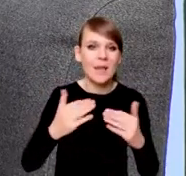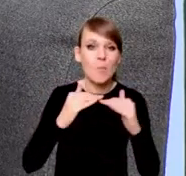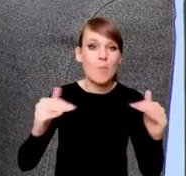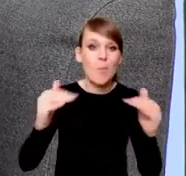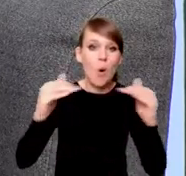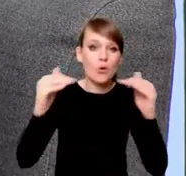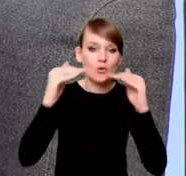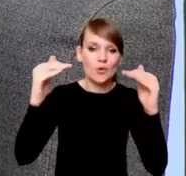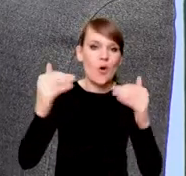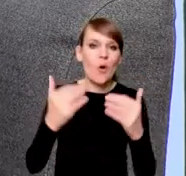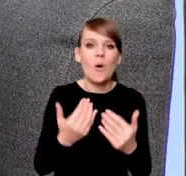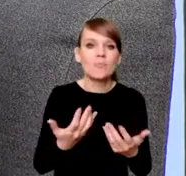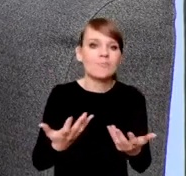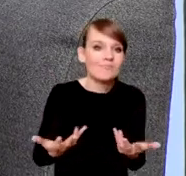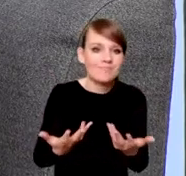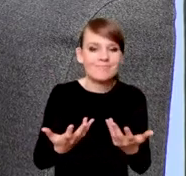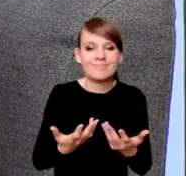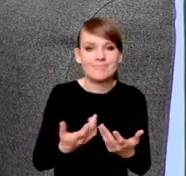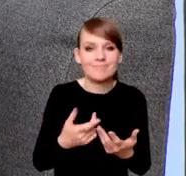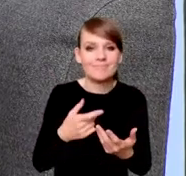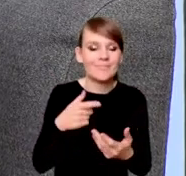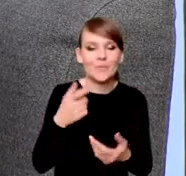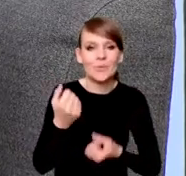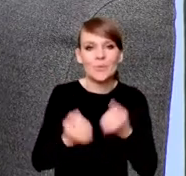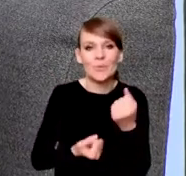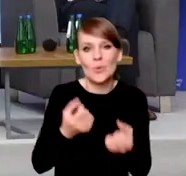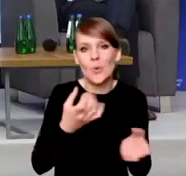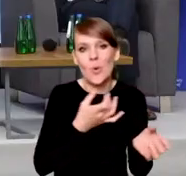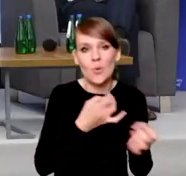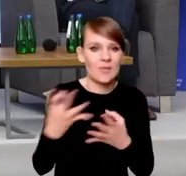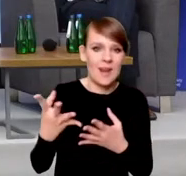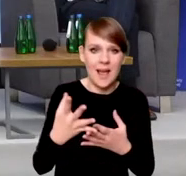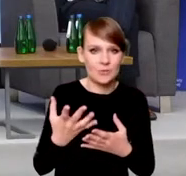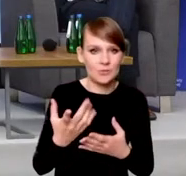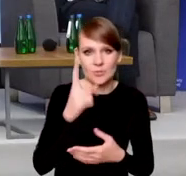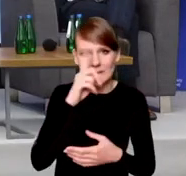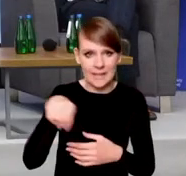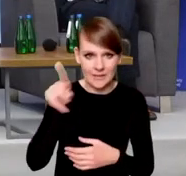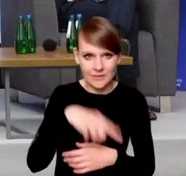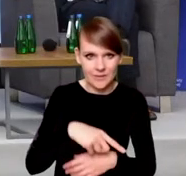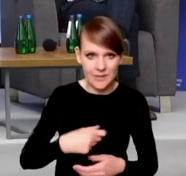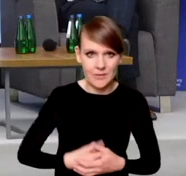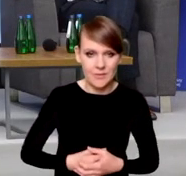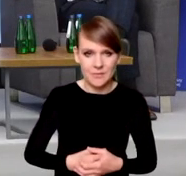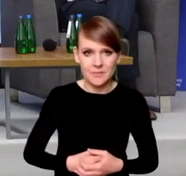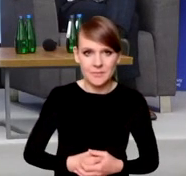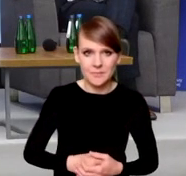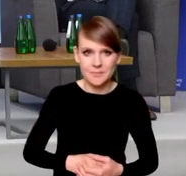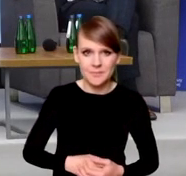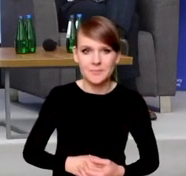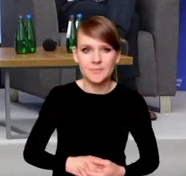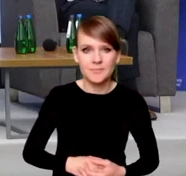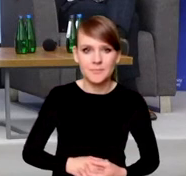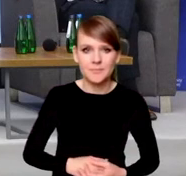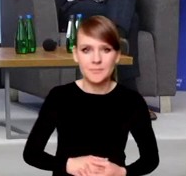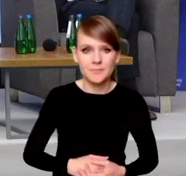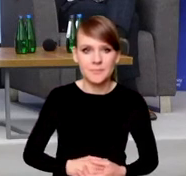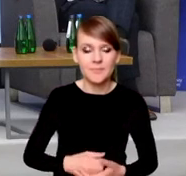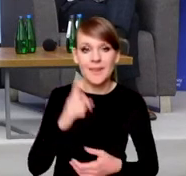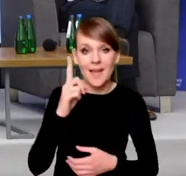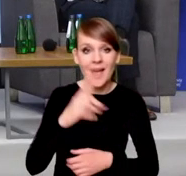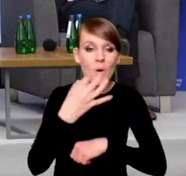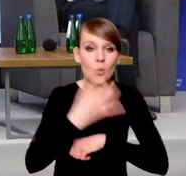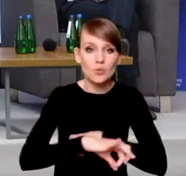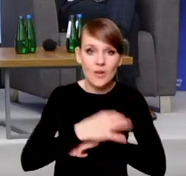razu w uczelniach zlikwidować, ale egalitaryzm w uczelniach,